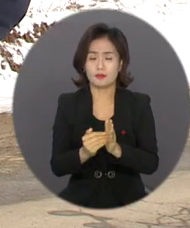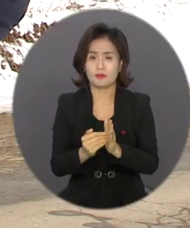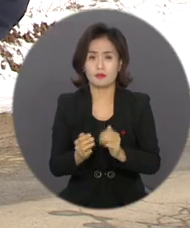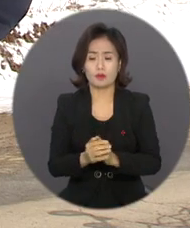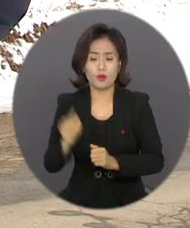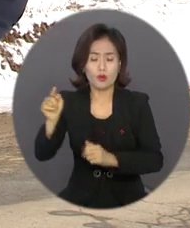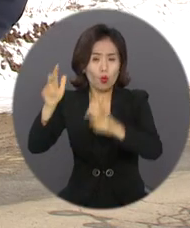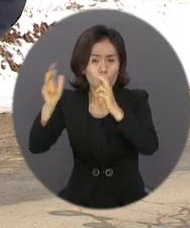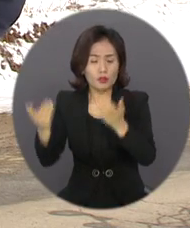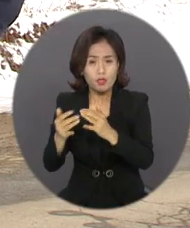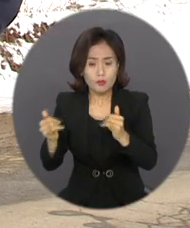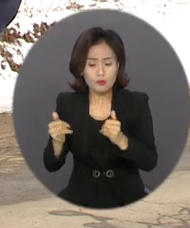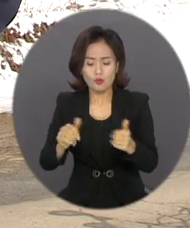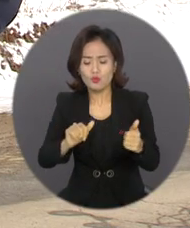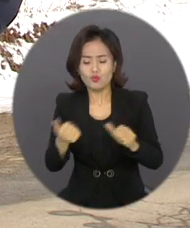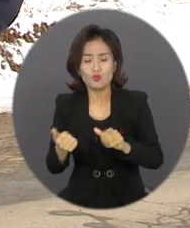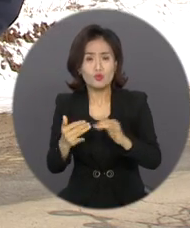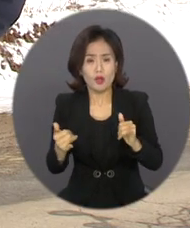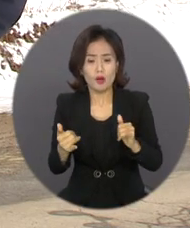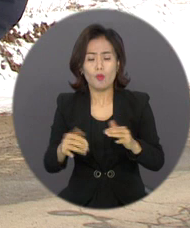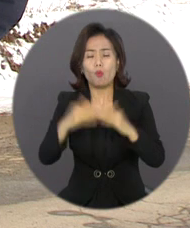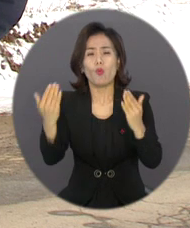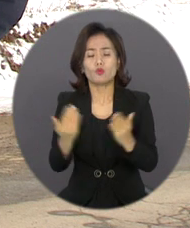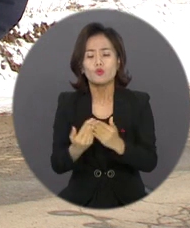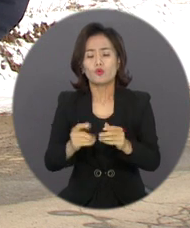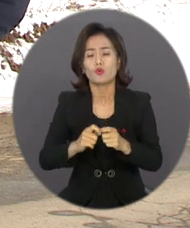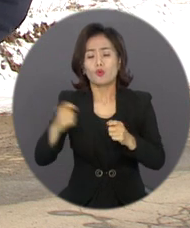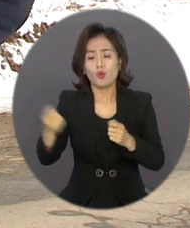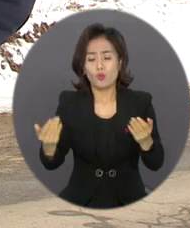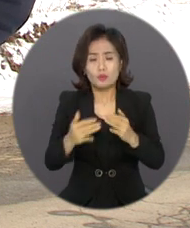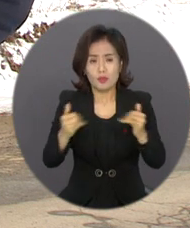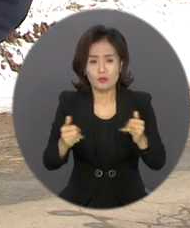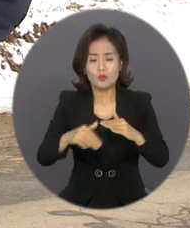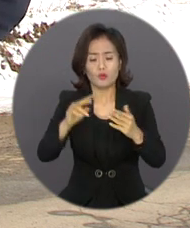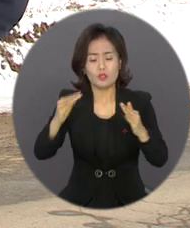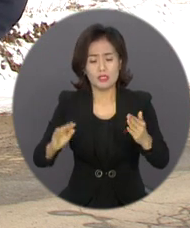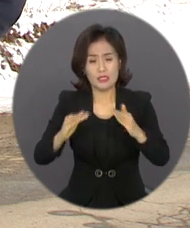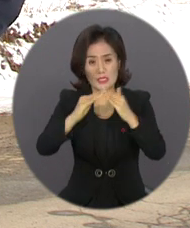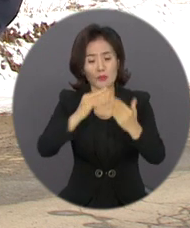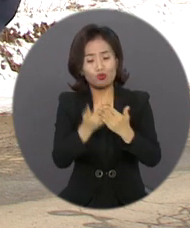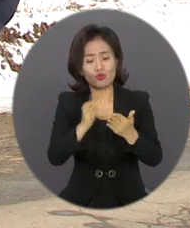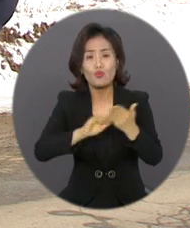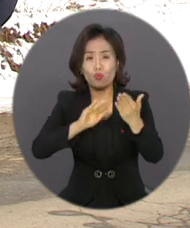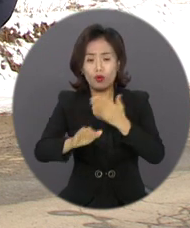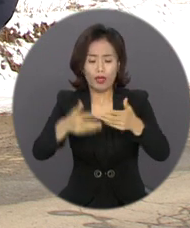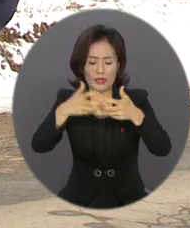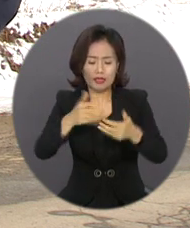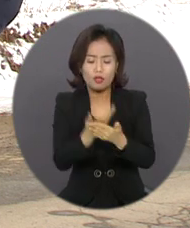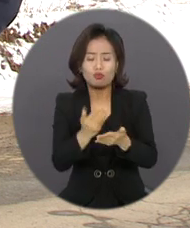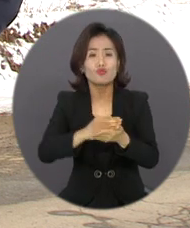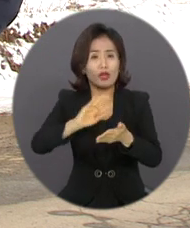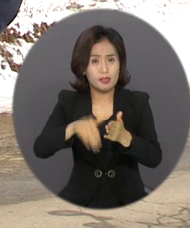제재업체 직원들은 숨진 노동자를 포함해 용역업체 직원들이 시설 보수 외에도 필수 설비인 기계를